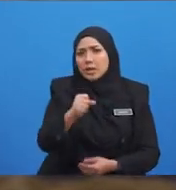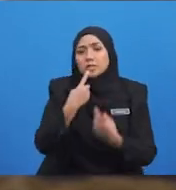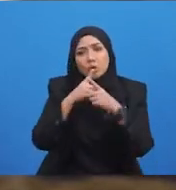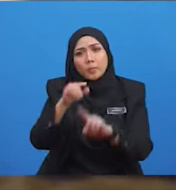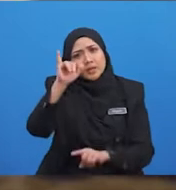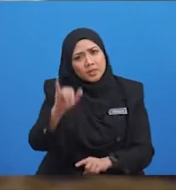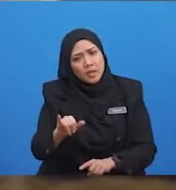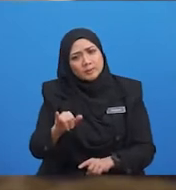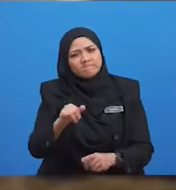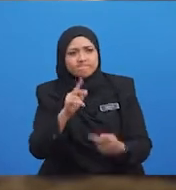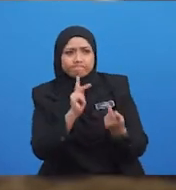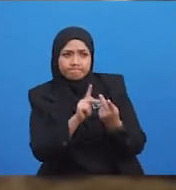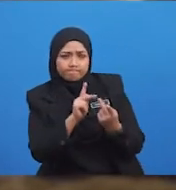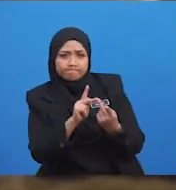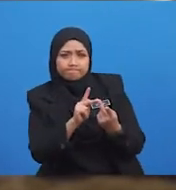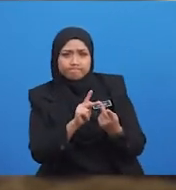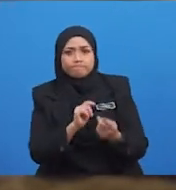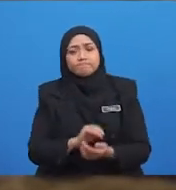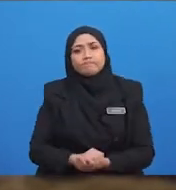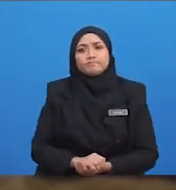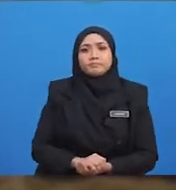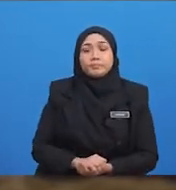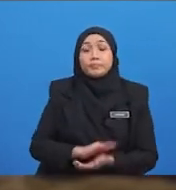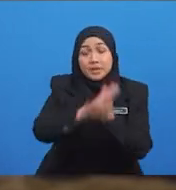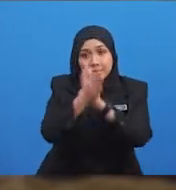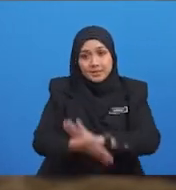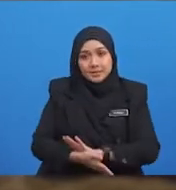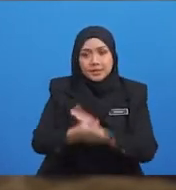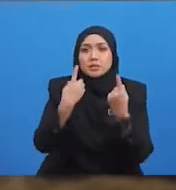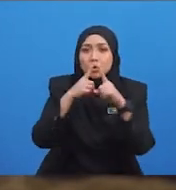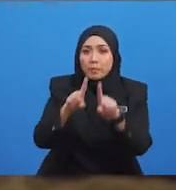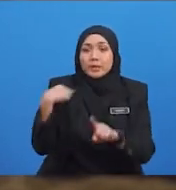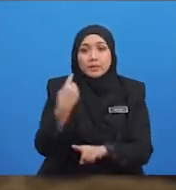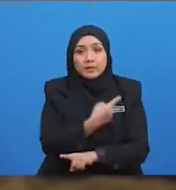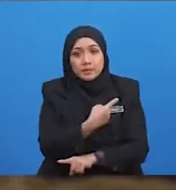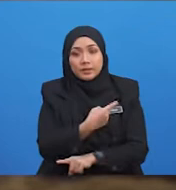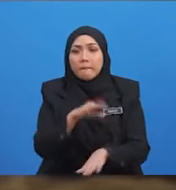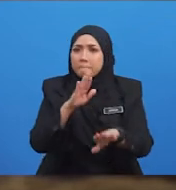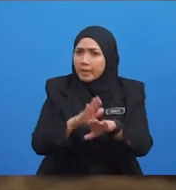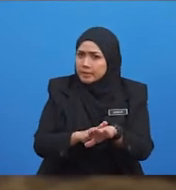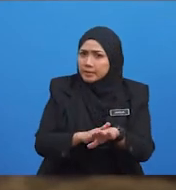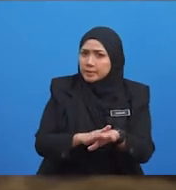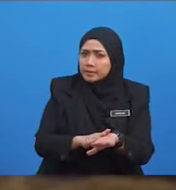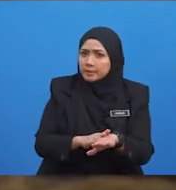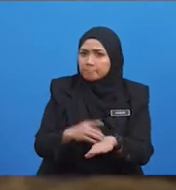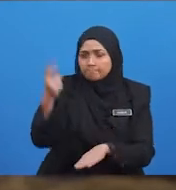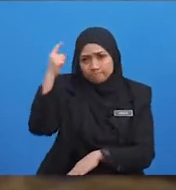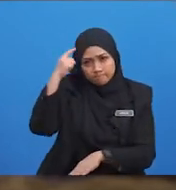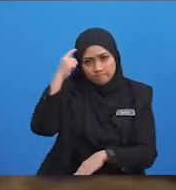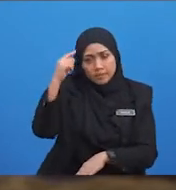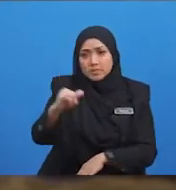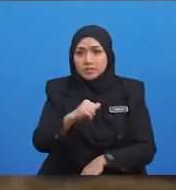logik dan menunjukkan kematangan. Jadi, jawapan kita, pada pendapat